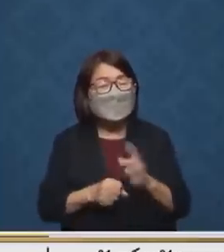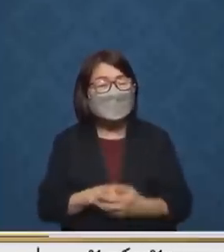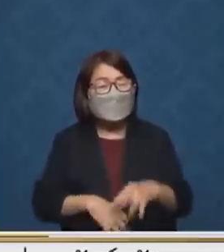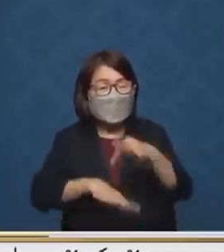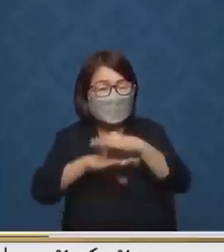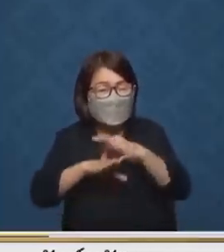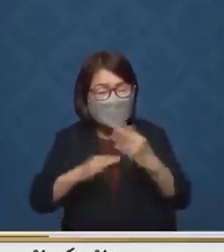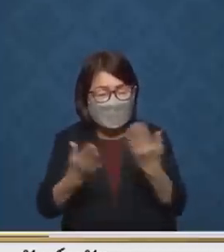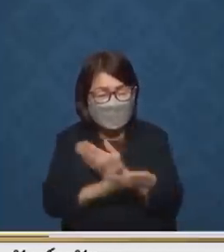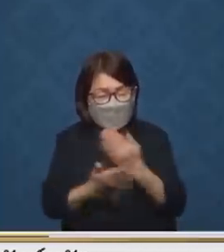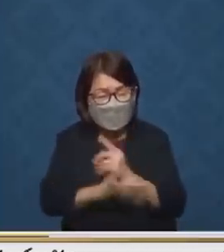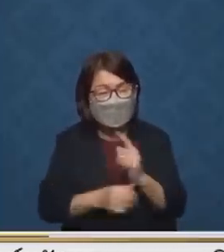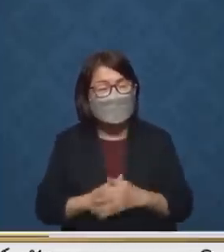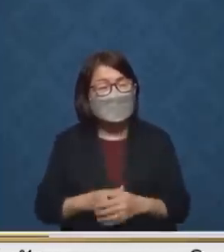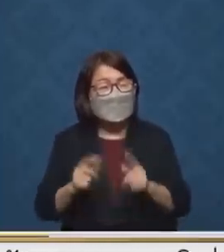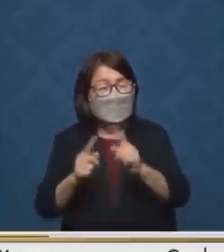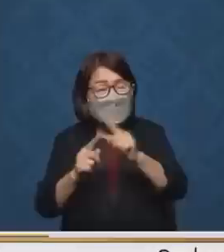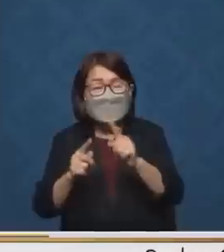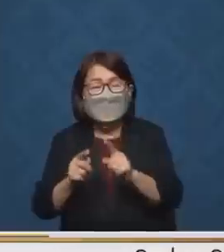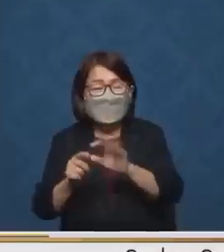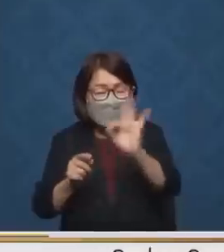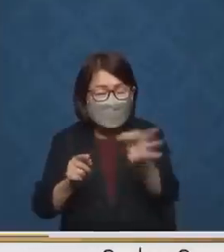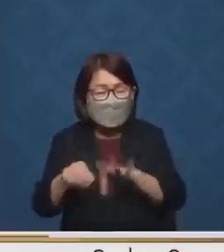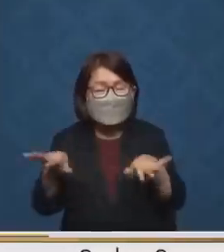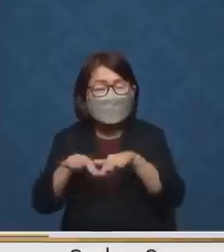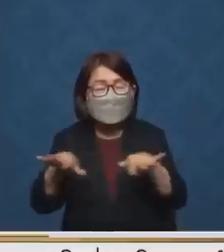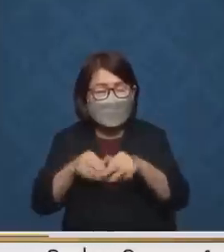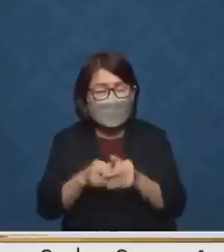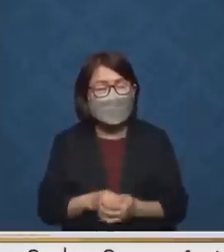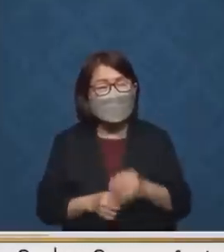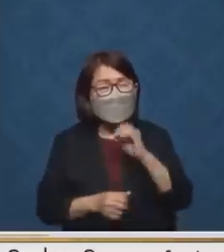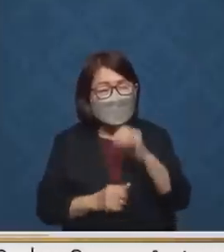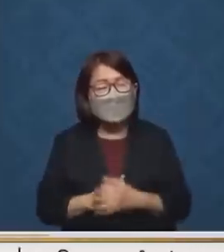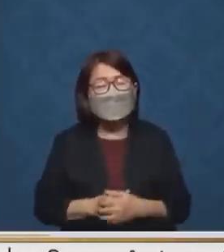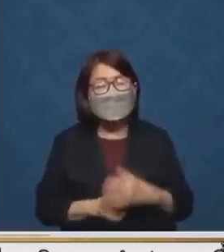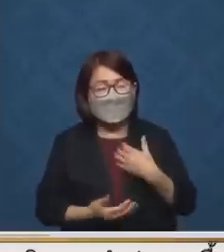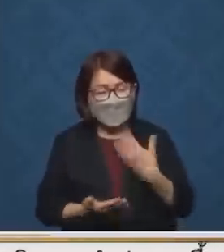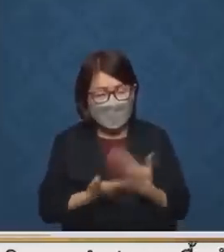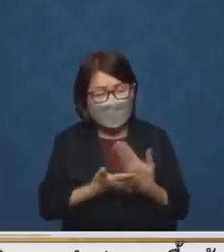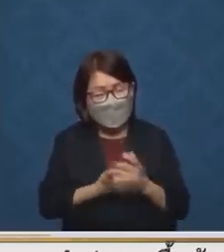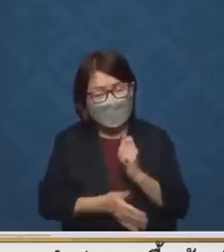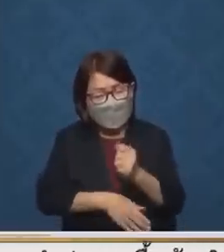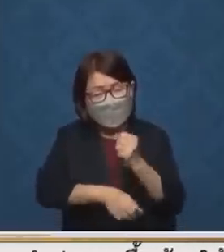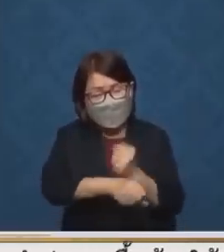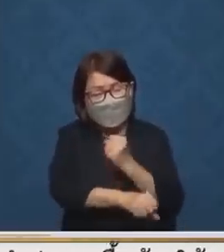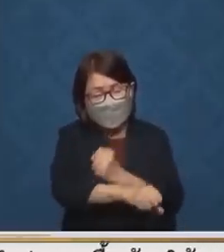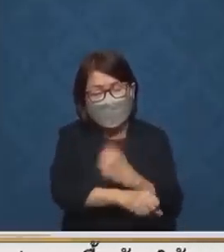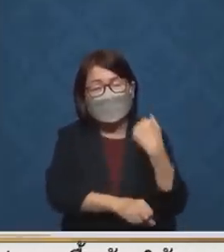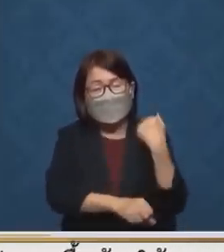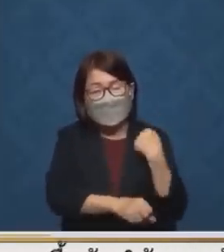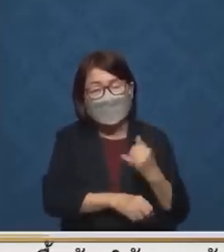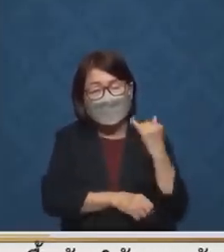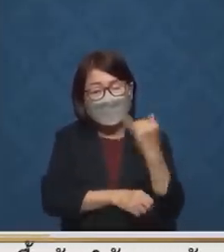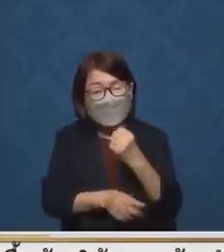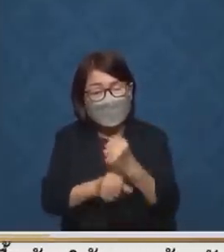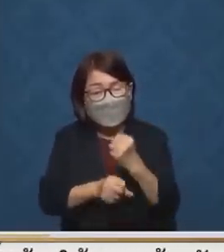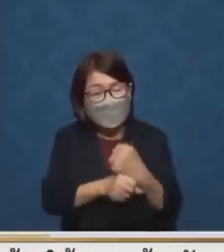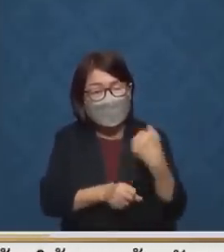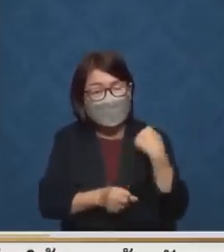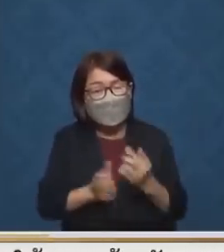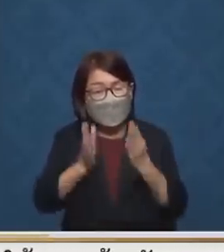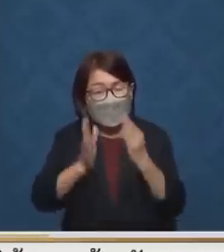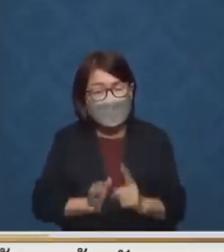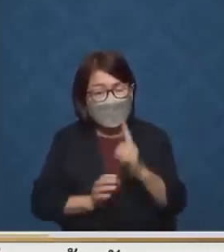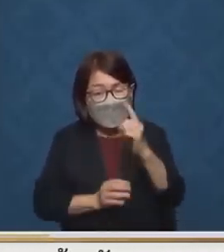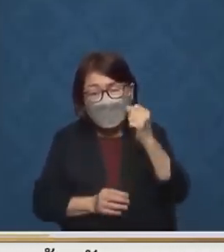ขอหนึ่ครั สาหละสำคญไม่มอะไรมากบอกว่าจะมีค่าตอบแทนปฏิบัติการสนามให้ 240 บา ต่อ